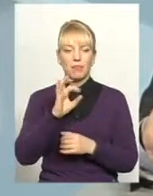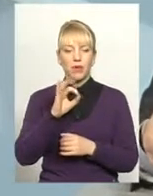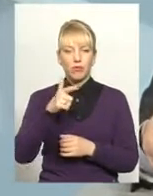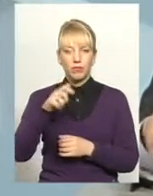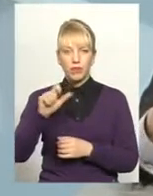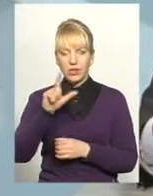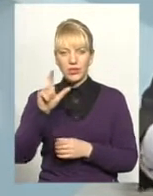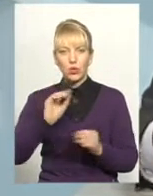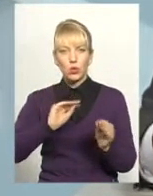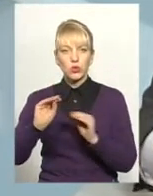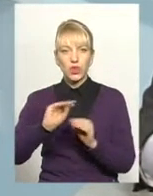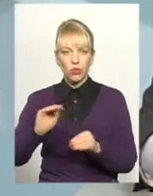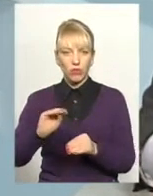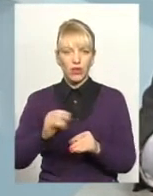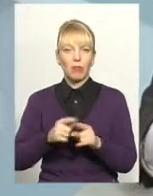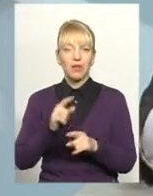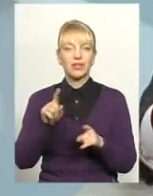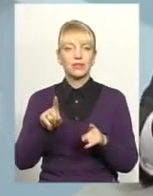установками сьогодні